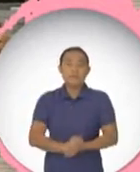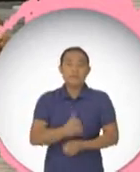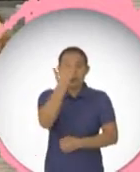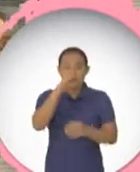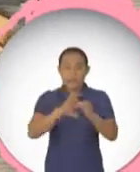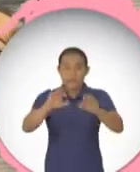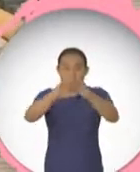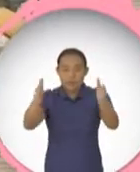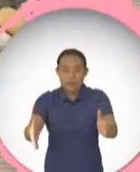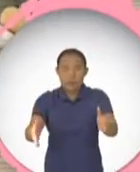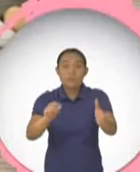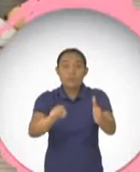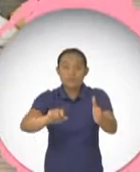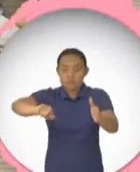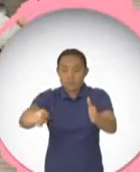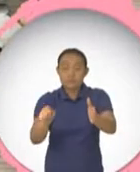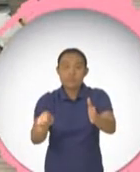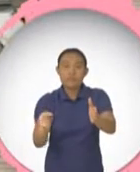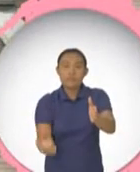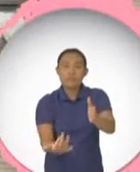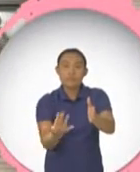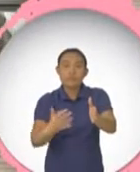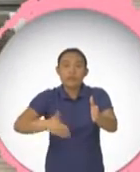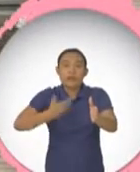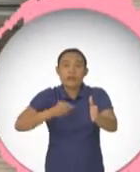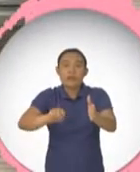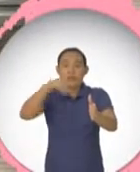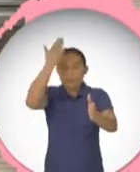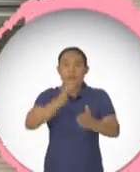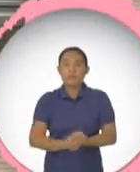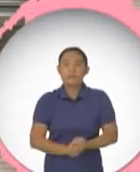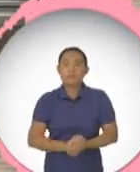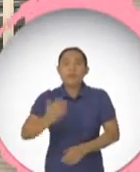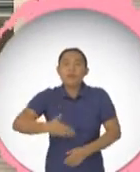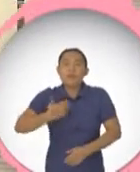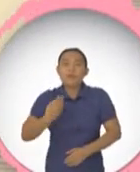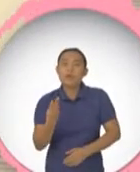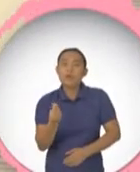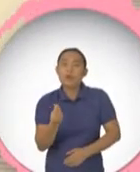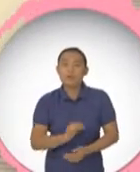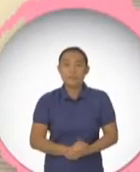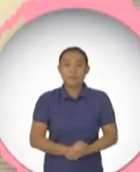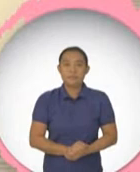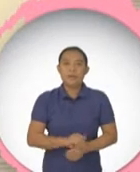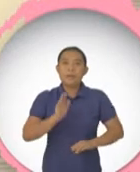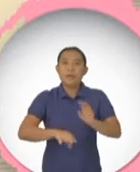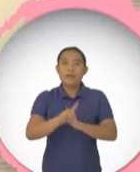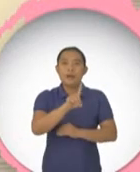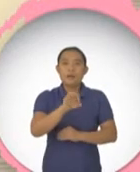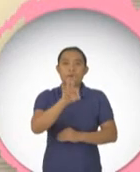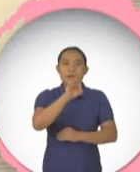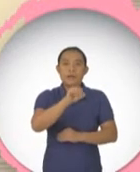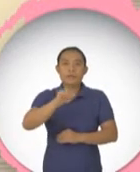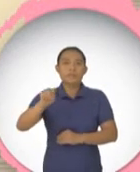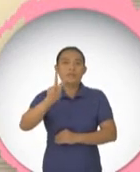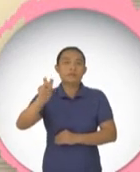ย และในส่วนการวอร์มเตาถ้าเกิดว่าอบพายกรอบกับพายผีเสื้อนี่ใช้ความร้อนประมาณแค ่ ไหน ใช้ความร้อนประมาณ190-200